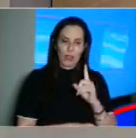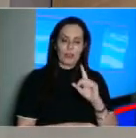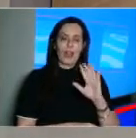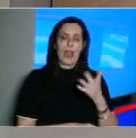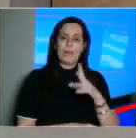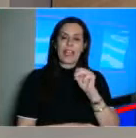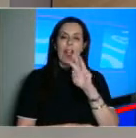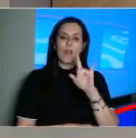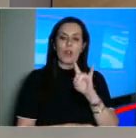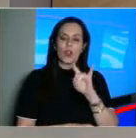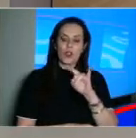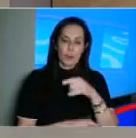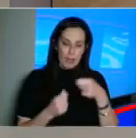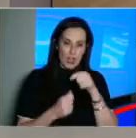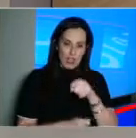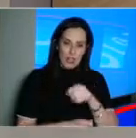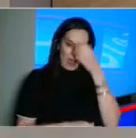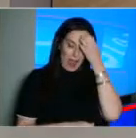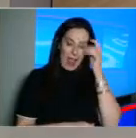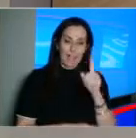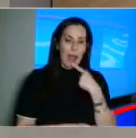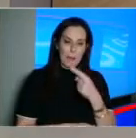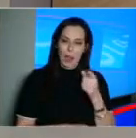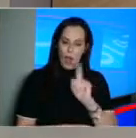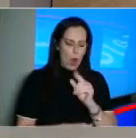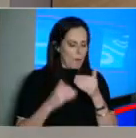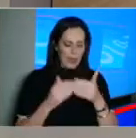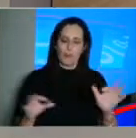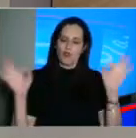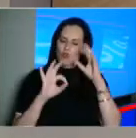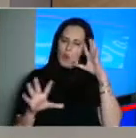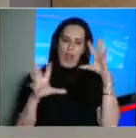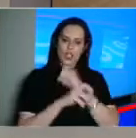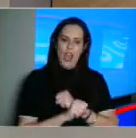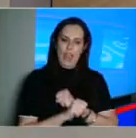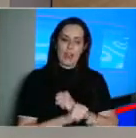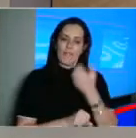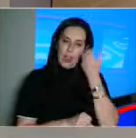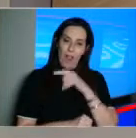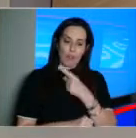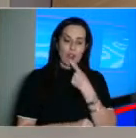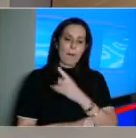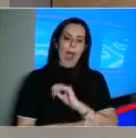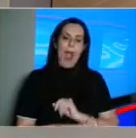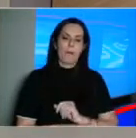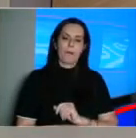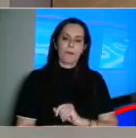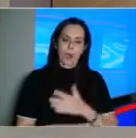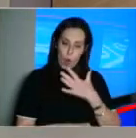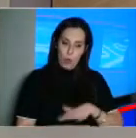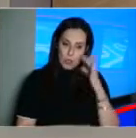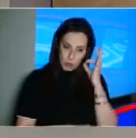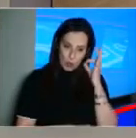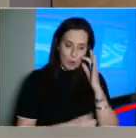אני לא יודע, היכן מיקי חיימוביץ' עומדת בעניין זה, אבל האמירה הזאת לא מקדמת שום אג'נדה נשית, וחבל ששוחררה לעולם. רוצים